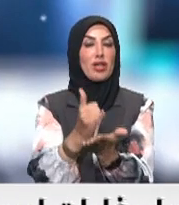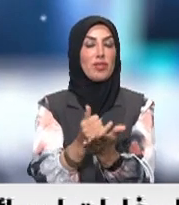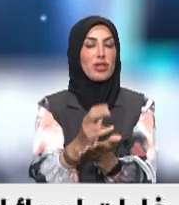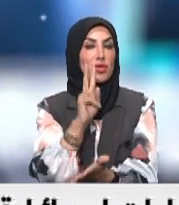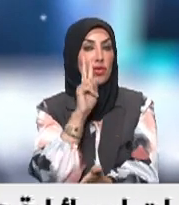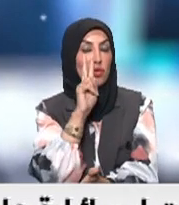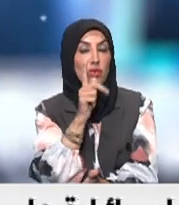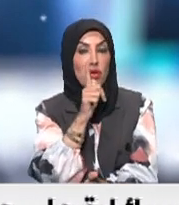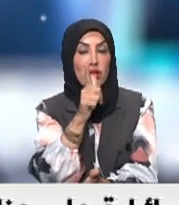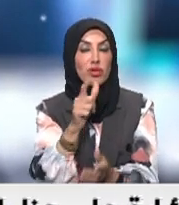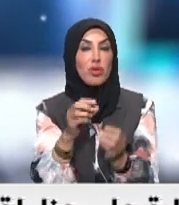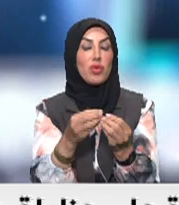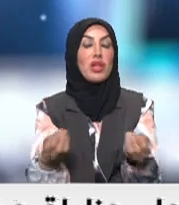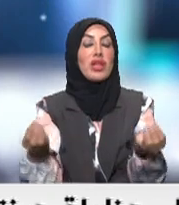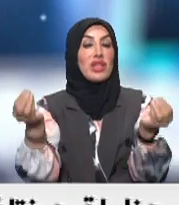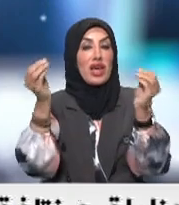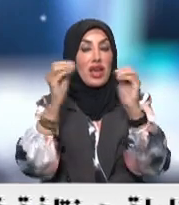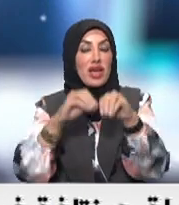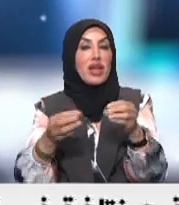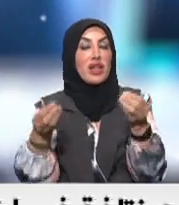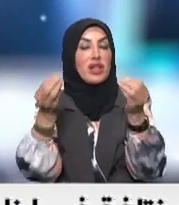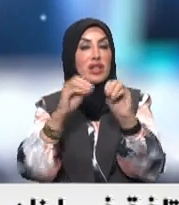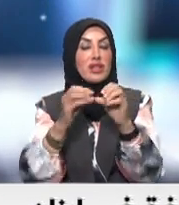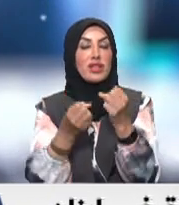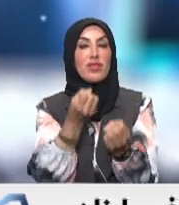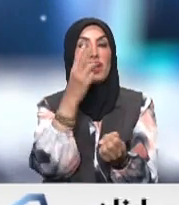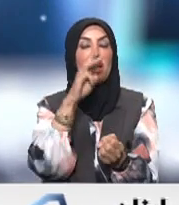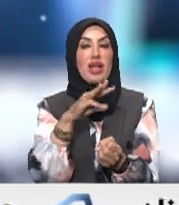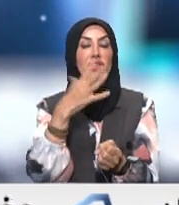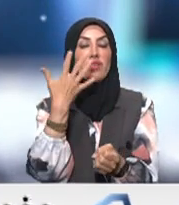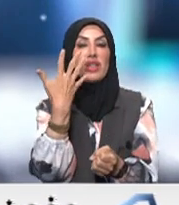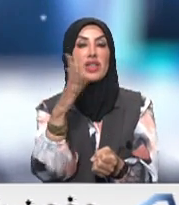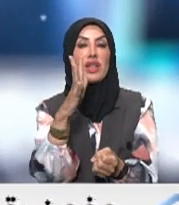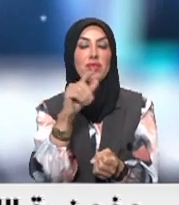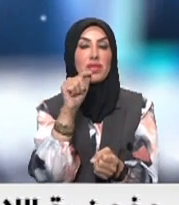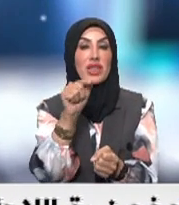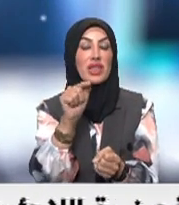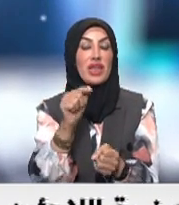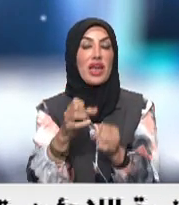إلى ارتفاع كبير بحلول عام 2050 على هذه المعادن.